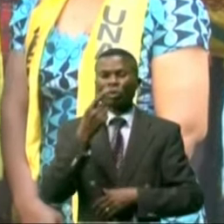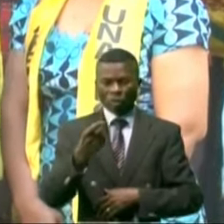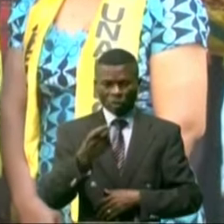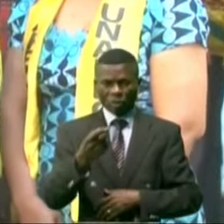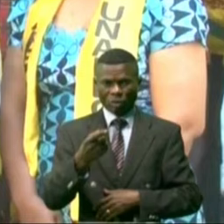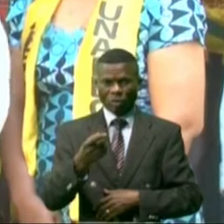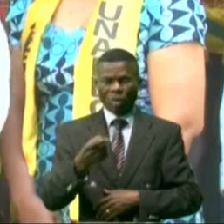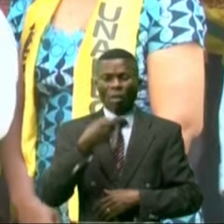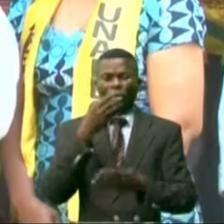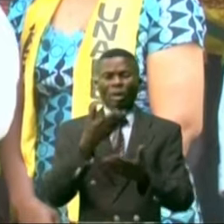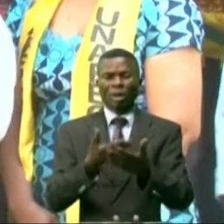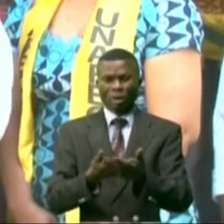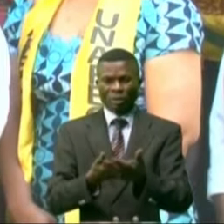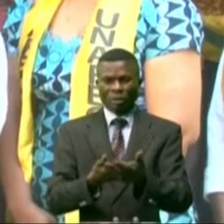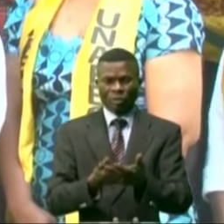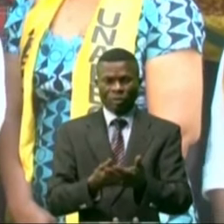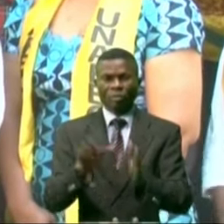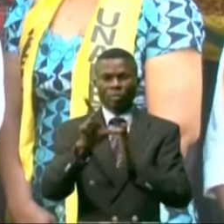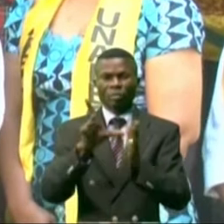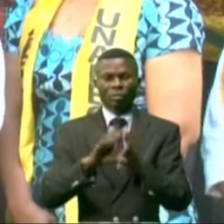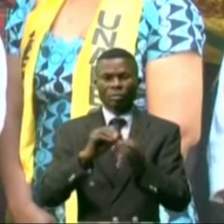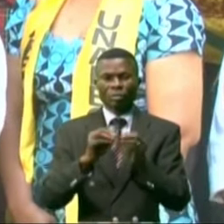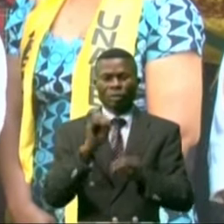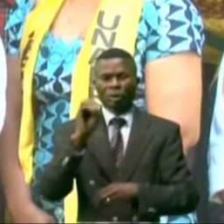entendre leur voix. La loi numéro